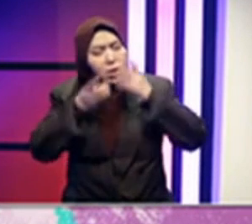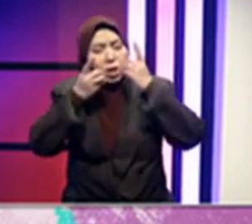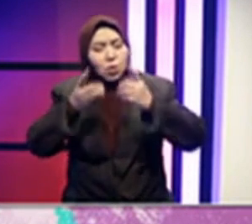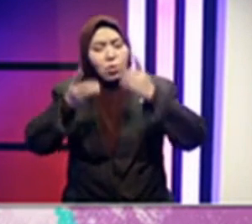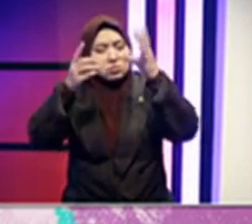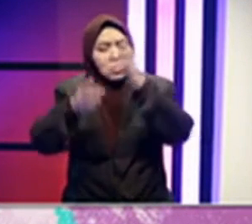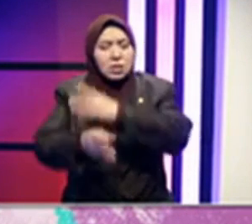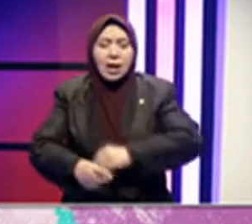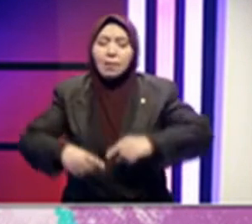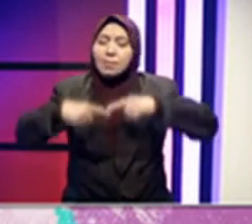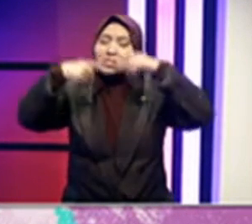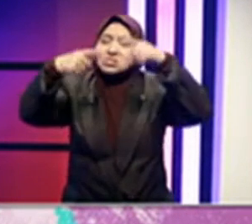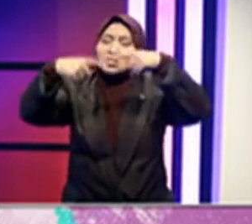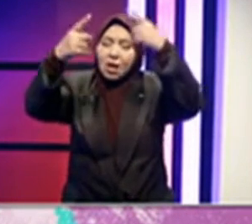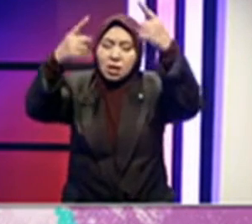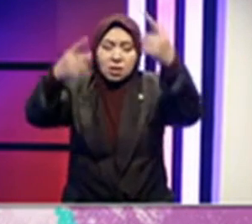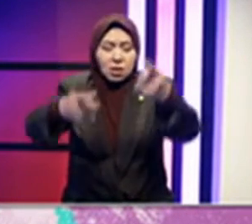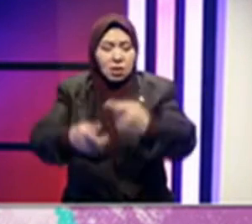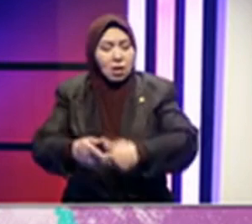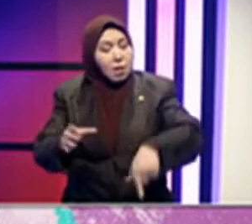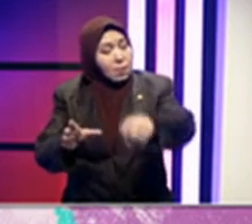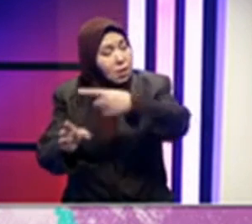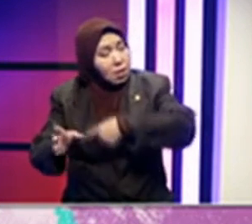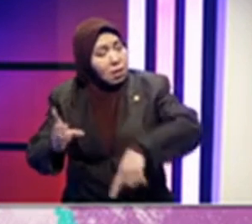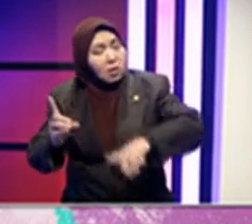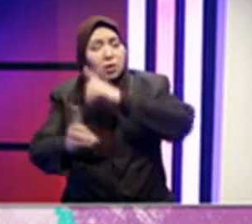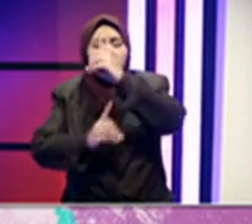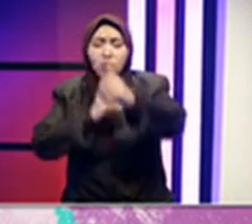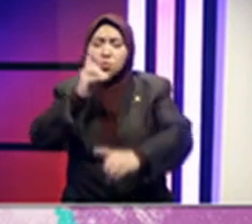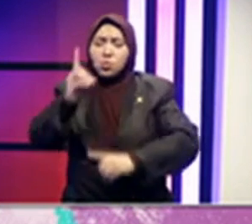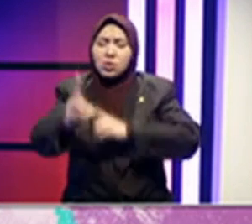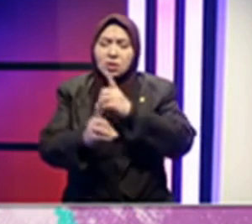كفر عنهم سيئاتهم وأصلح بالهم.